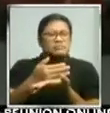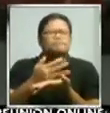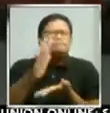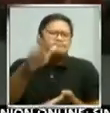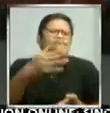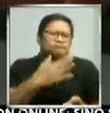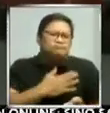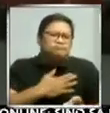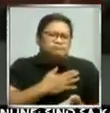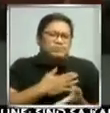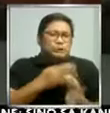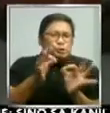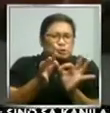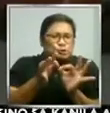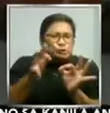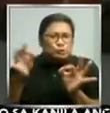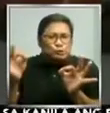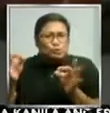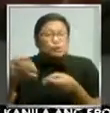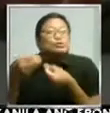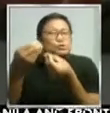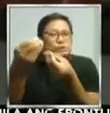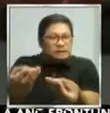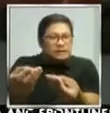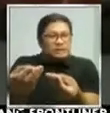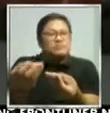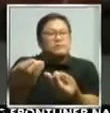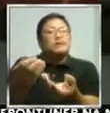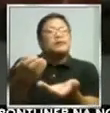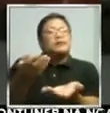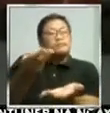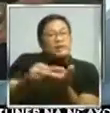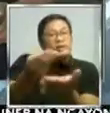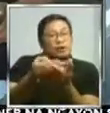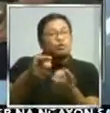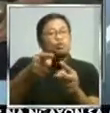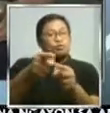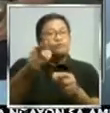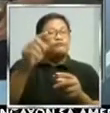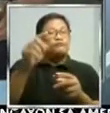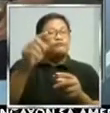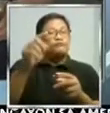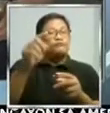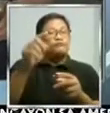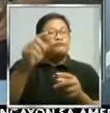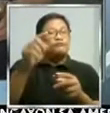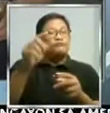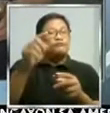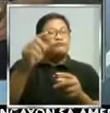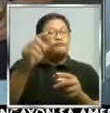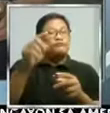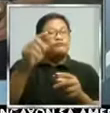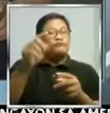para maibigay ito sa ating mga kababayan. Jessica. Ingat at maraming salamat sa